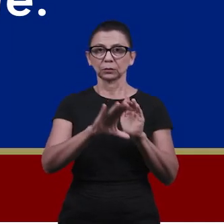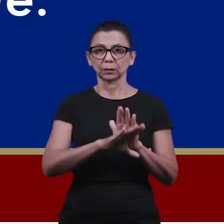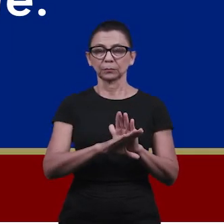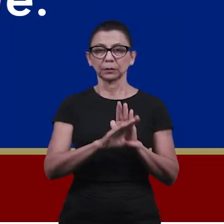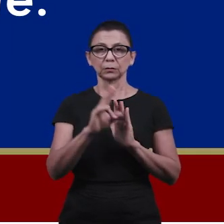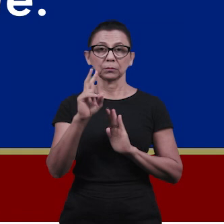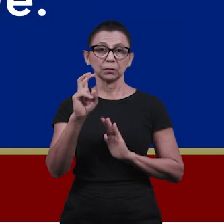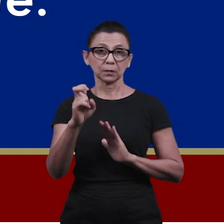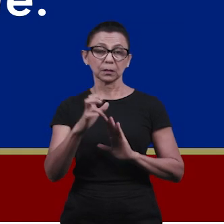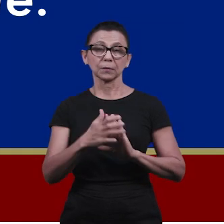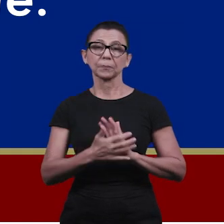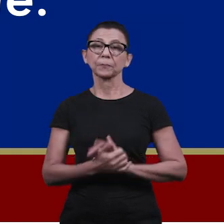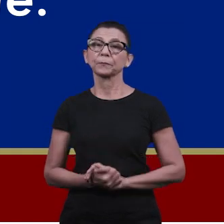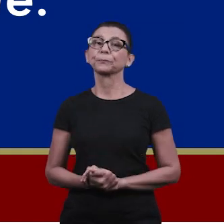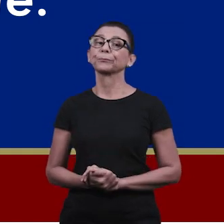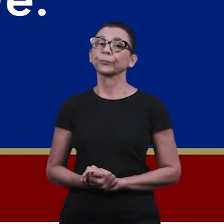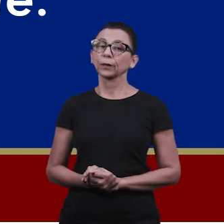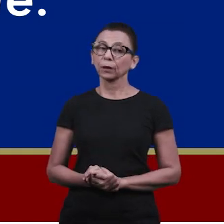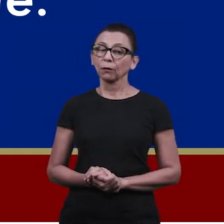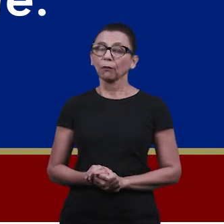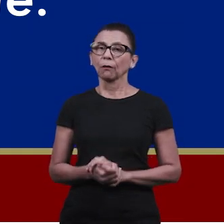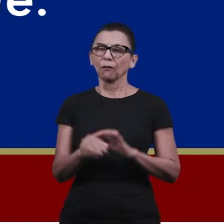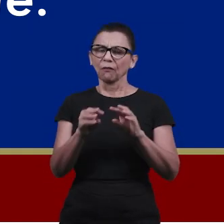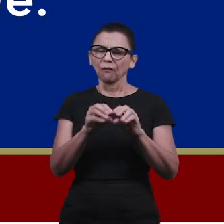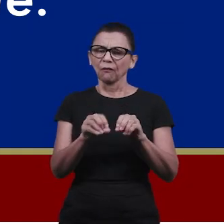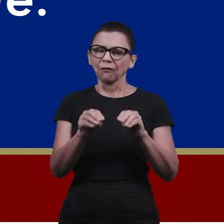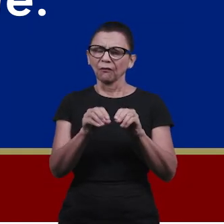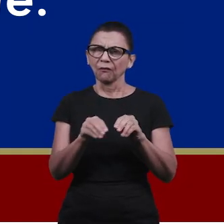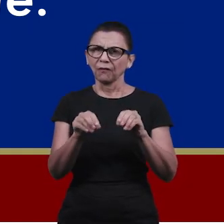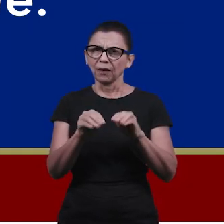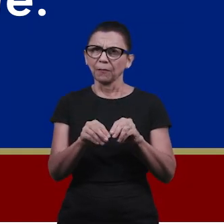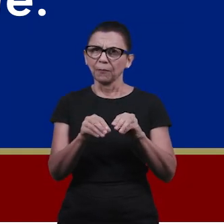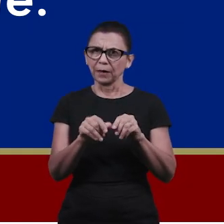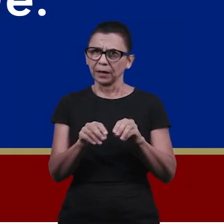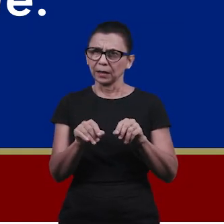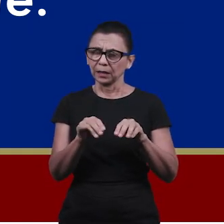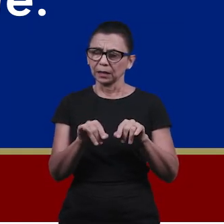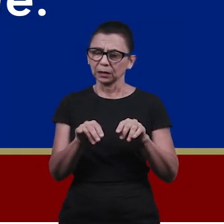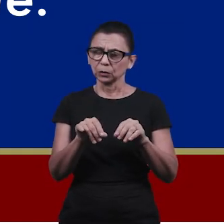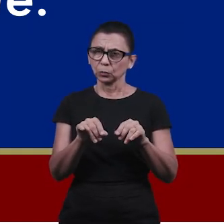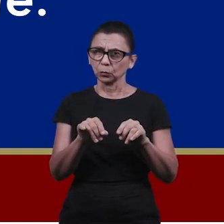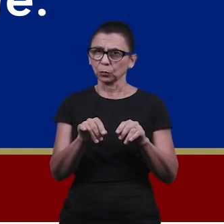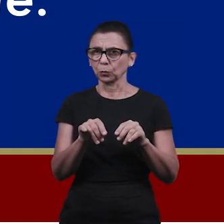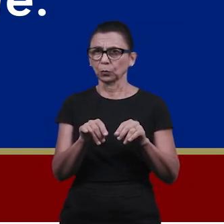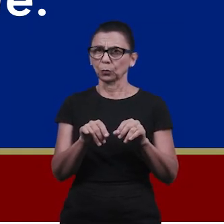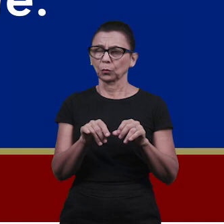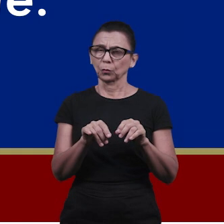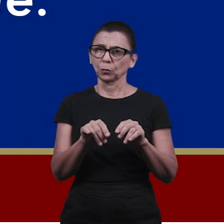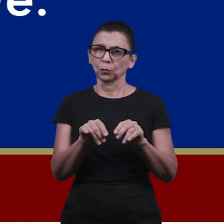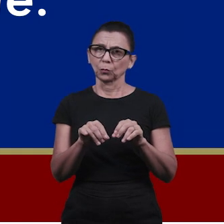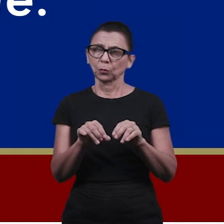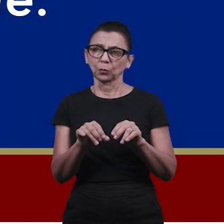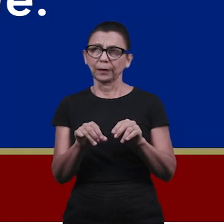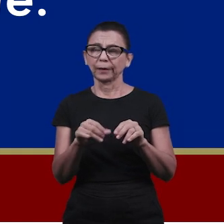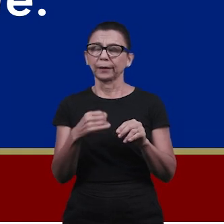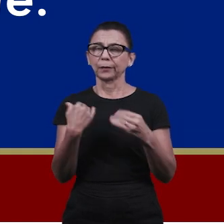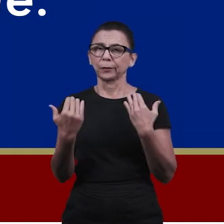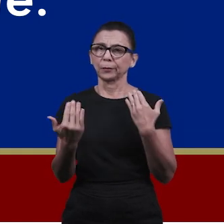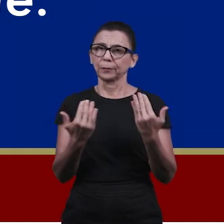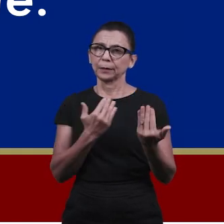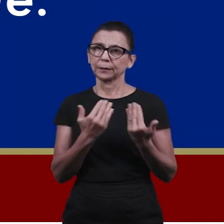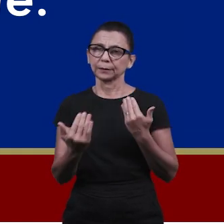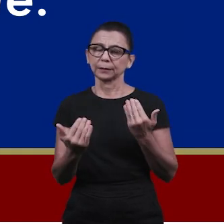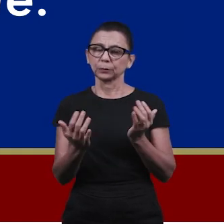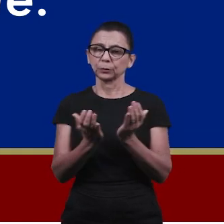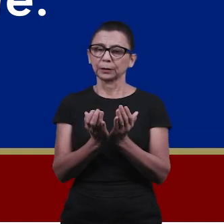éloignez-vous donc du ferment vieux. C'est-à-dire, il ne peut pas avoir dans la vie de l'homme, du chrétien, Jésus, le ferment